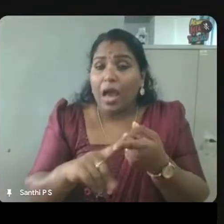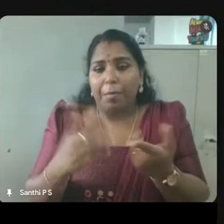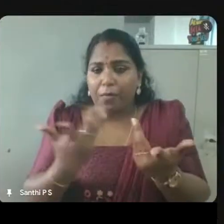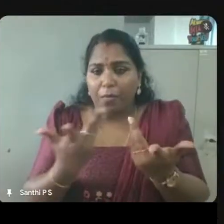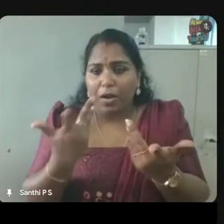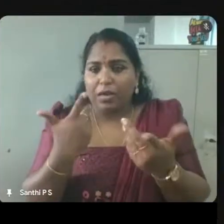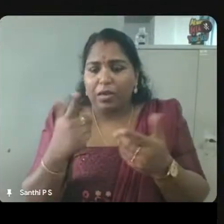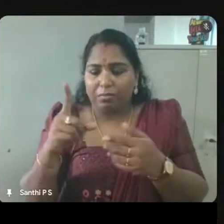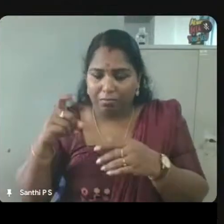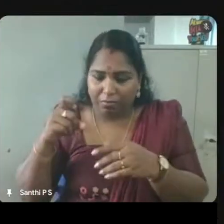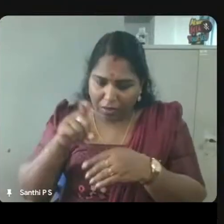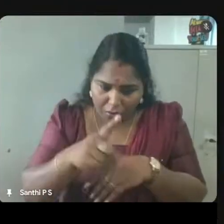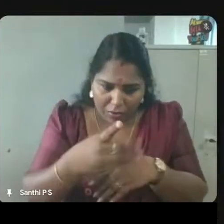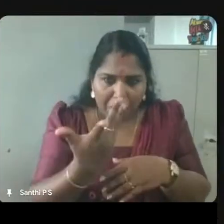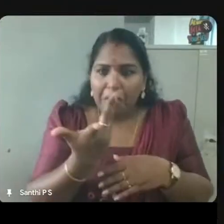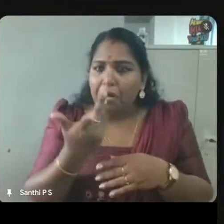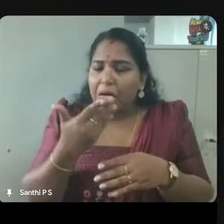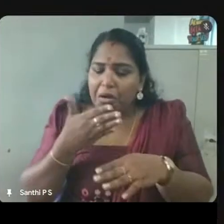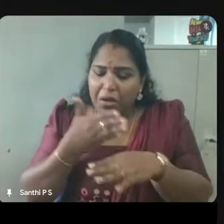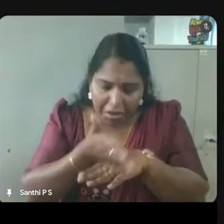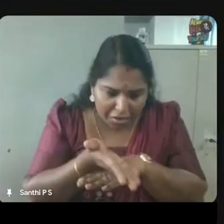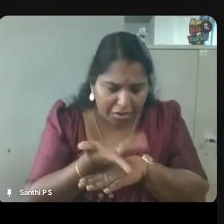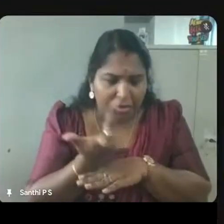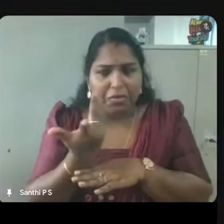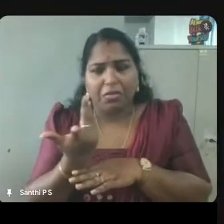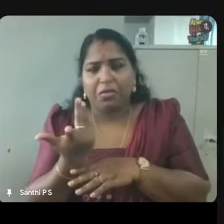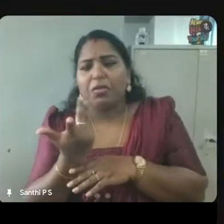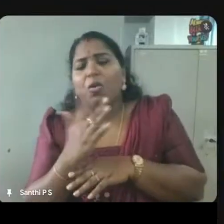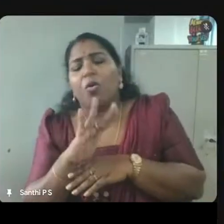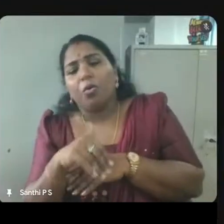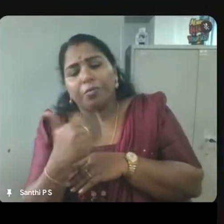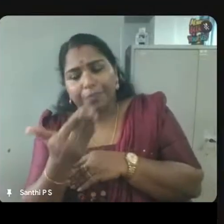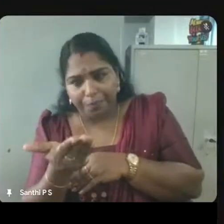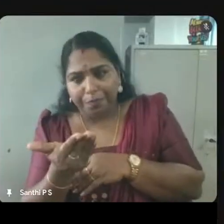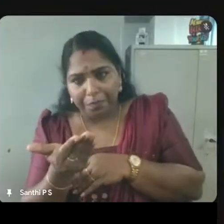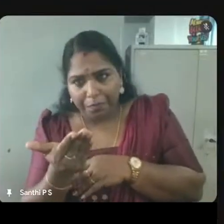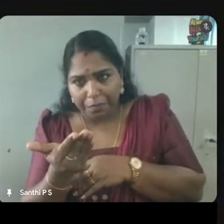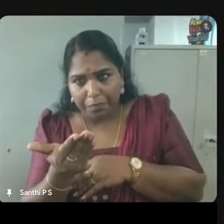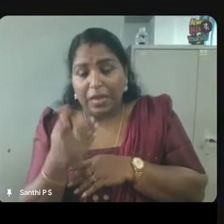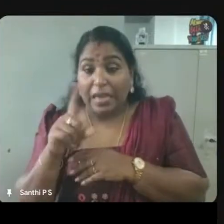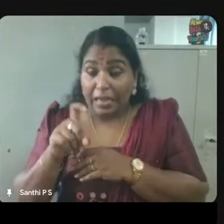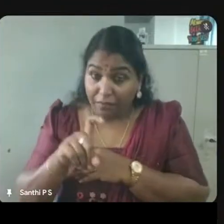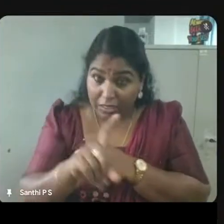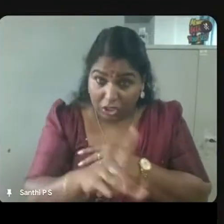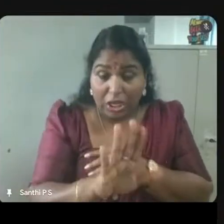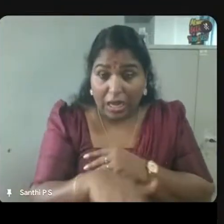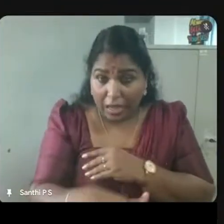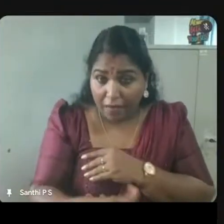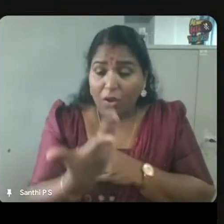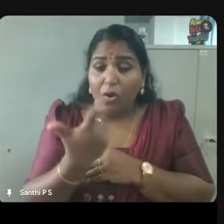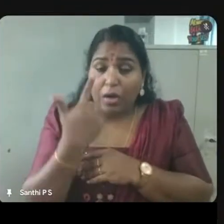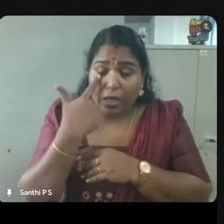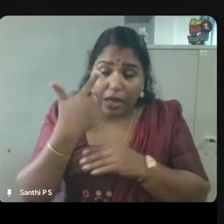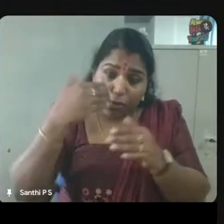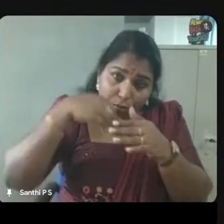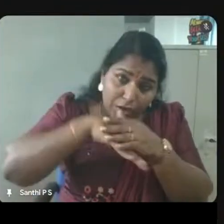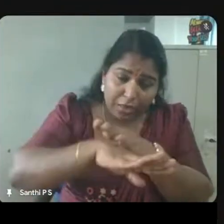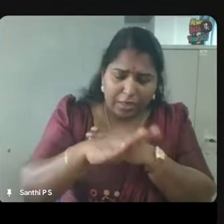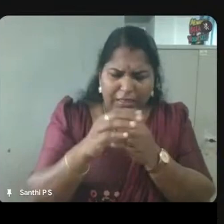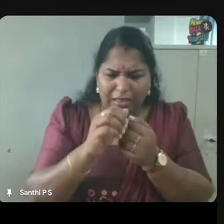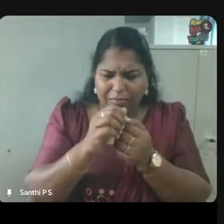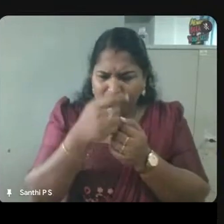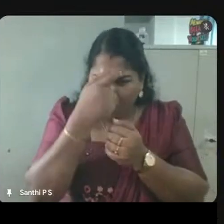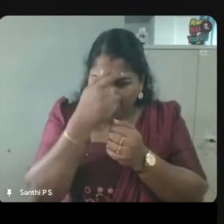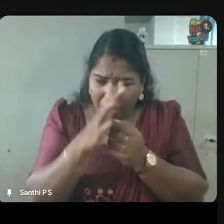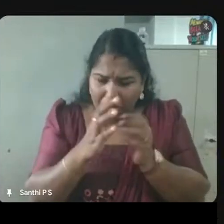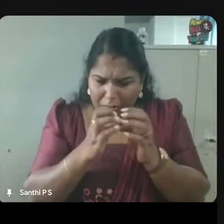ഉണ്ട്, അവിടെ മുറിവാണോ, അതോ അവിടെ അതിൽ മുറിവിൽ ഇൻഫെക്ഷൻ ഉണ്ടോ, അതോ കണ്ണിനകത്തോട്ട് ചതവ് പോലെ ഇൻഫ്ലമേഷൻ പോലെ